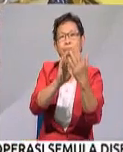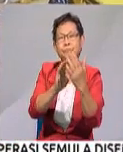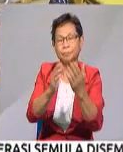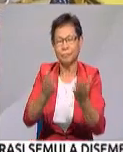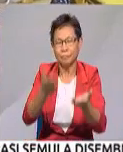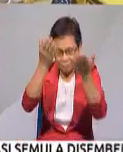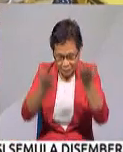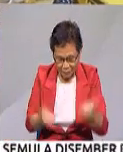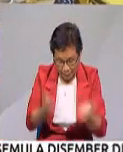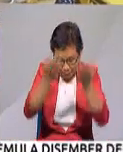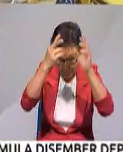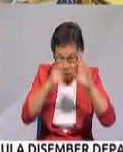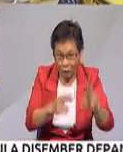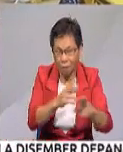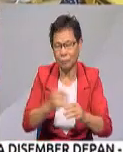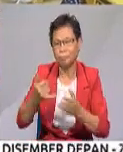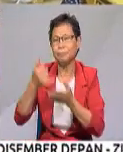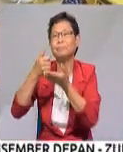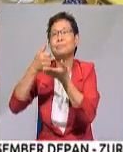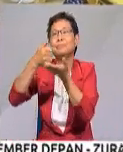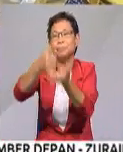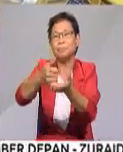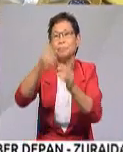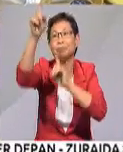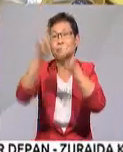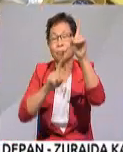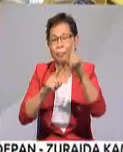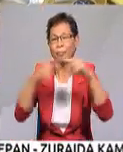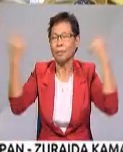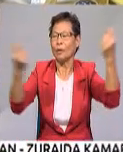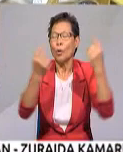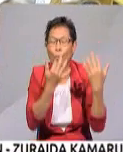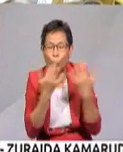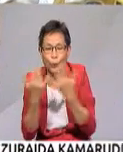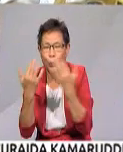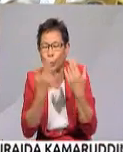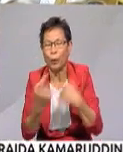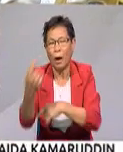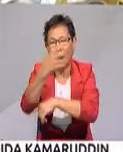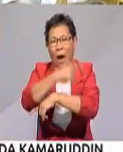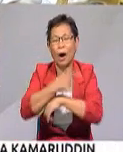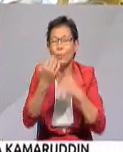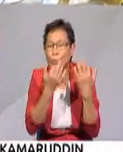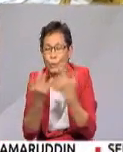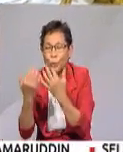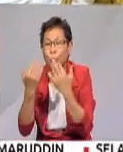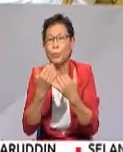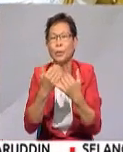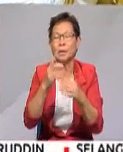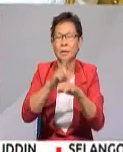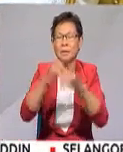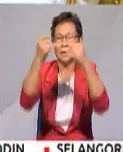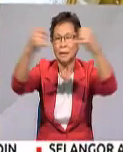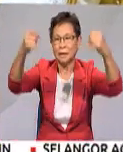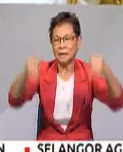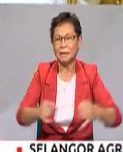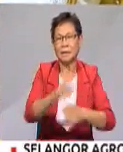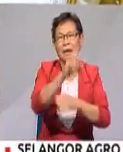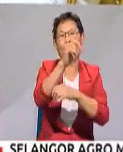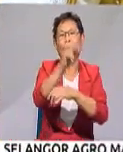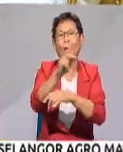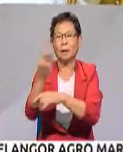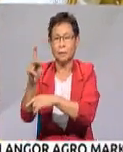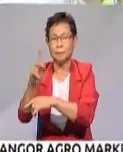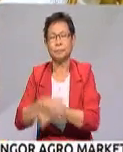setia dan penganugerahan darjah kebesaran negeri Perak sempena sambutan ulang tahun hari keputeraan baginda di Istana Iskandariah Kuala